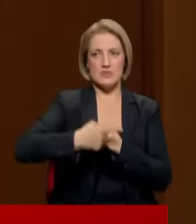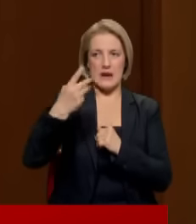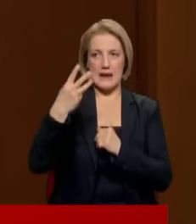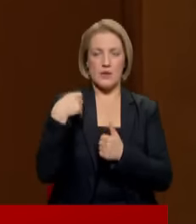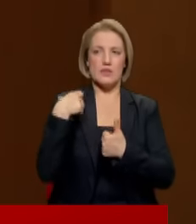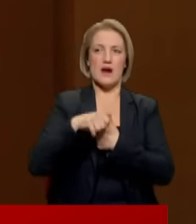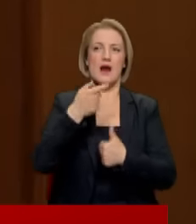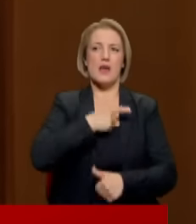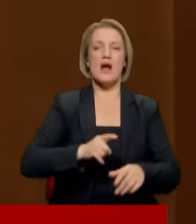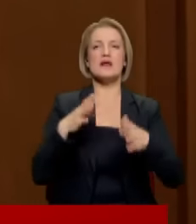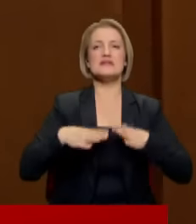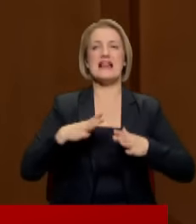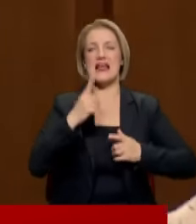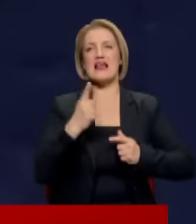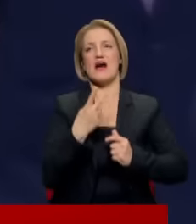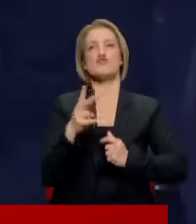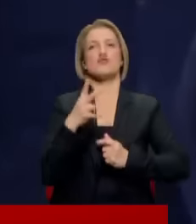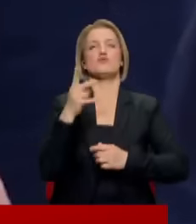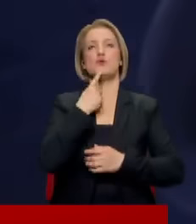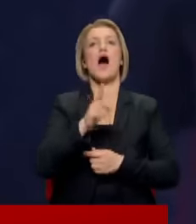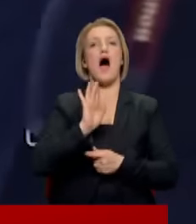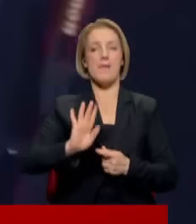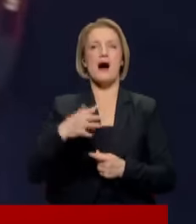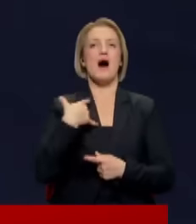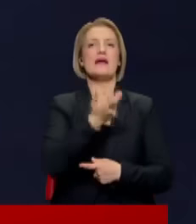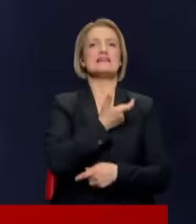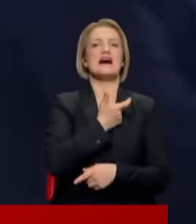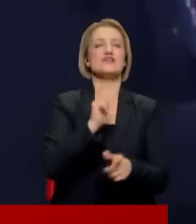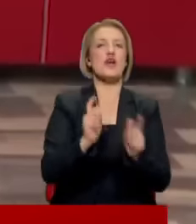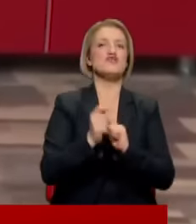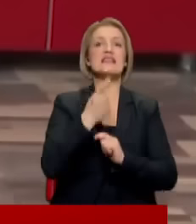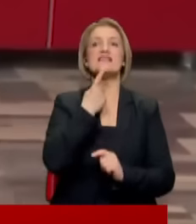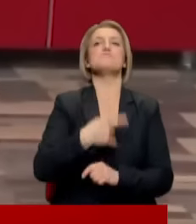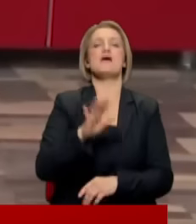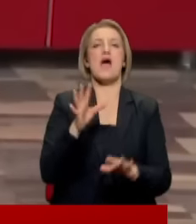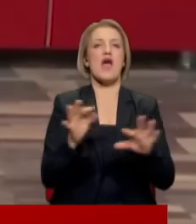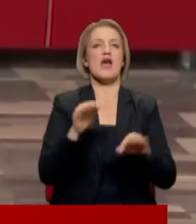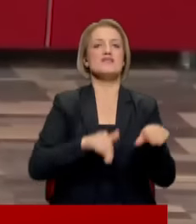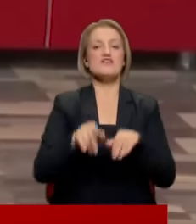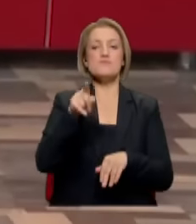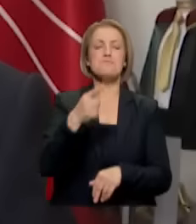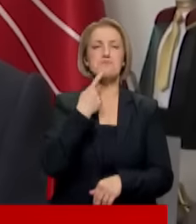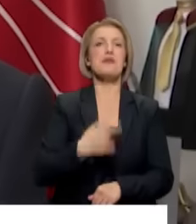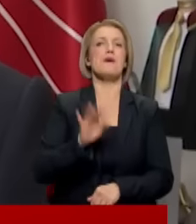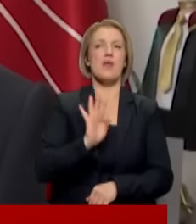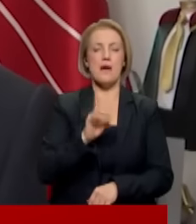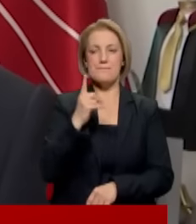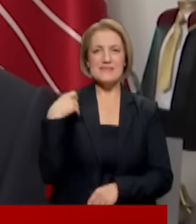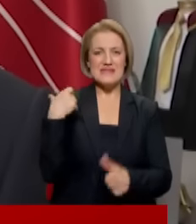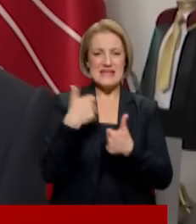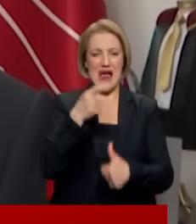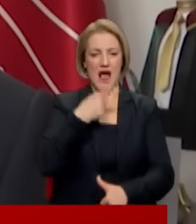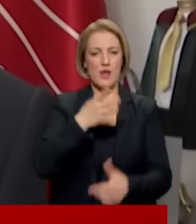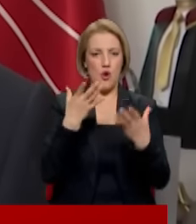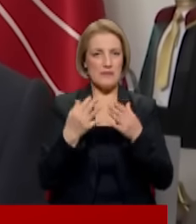yeniden adaylık isteğini ilk kez açıkça dile getirdi ama anayasa değişikliği demeden Erken seçim işareti vermeden o bir kez daha